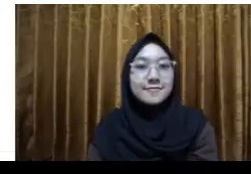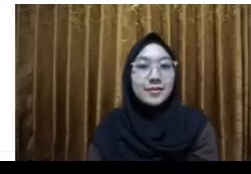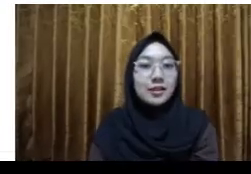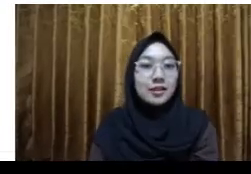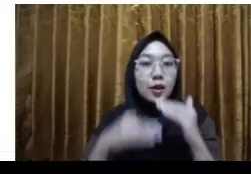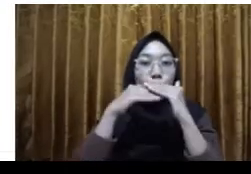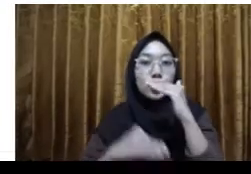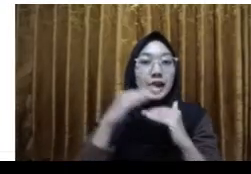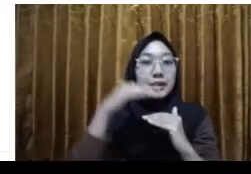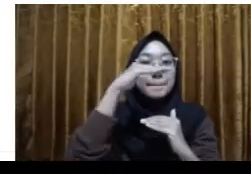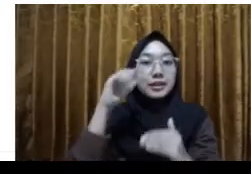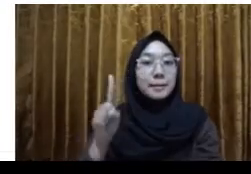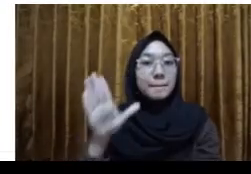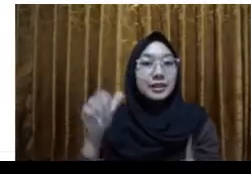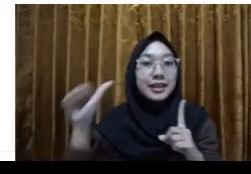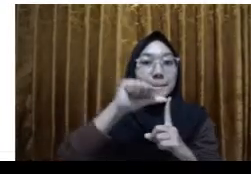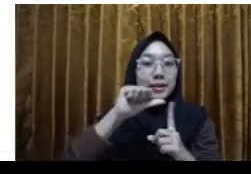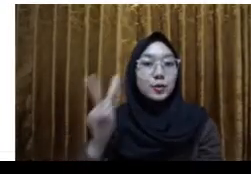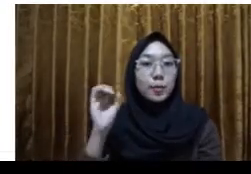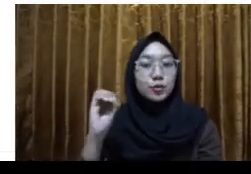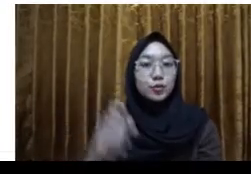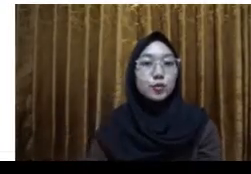Kurang lebih 15-20 menit kadang-kadang saya